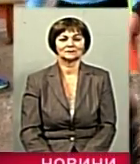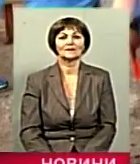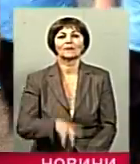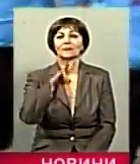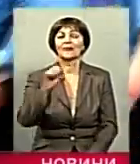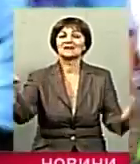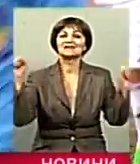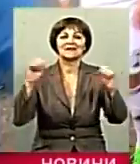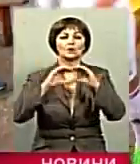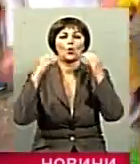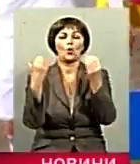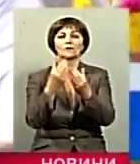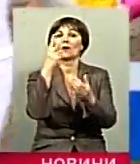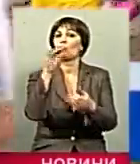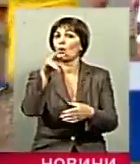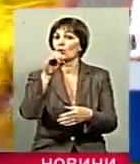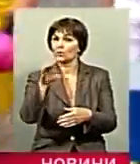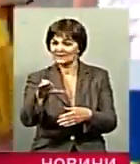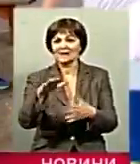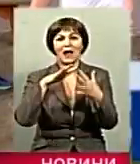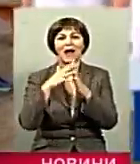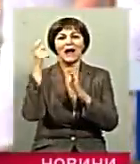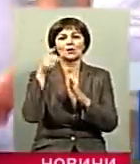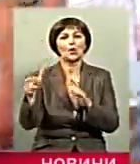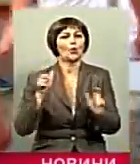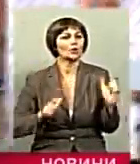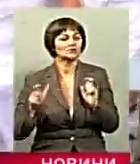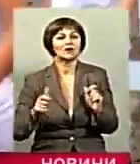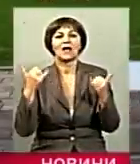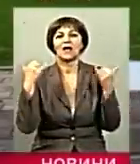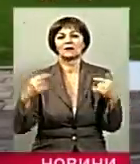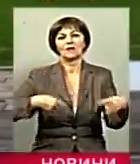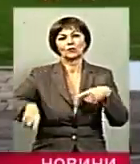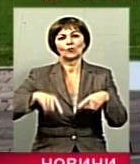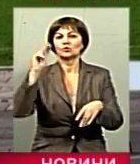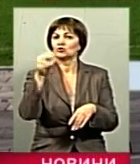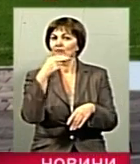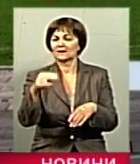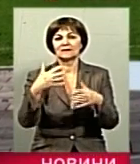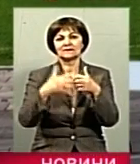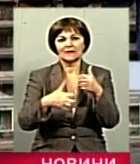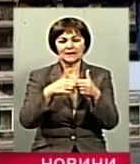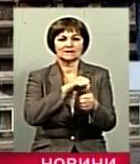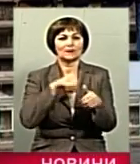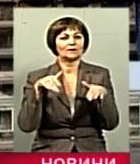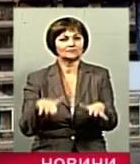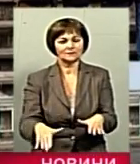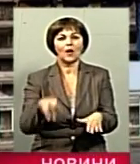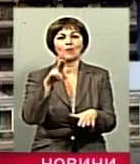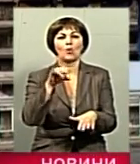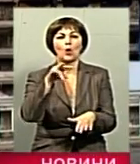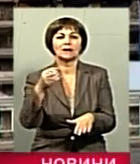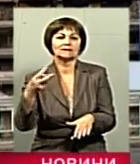На стадіоні «Колос» Житомирського агротехколеджу футбольний сезон чемпіонату України серед аматорів команда «Полісся